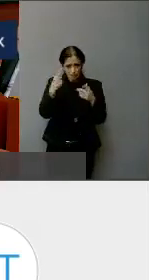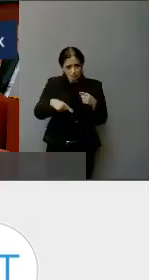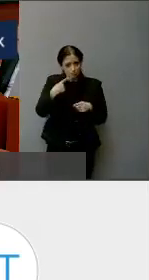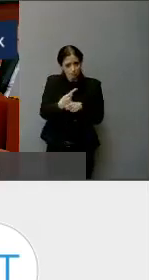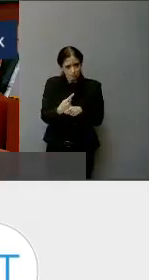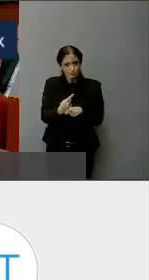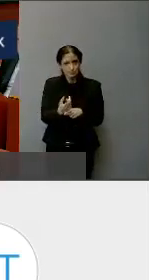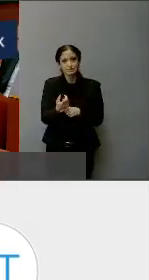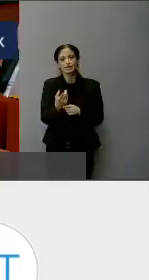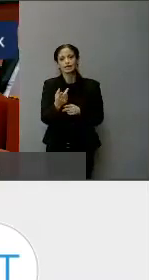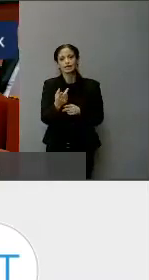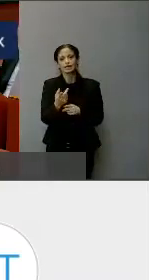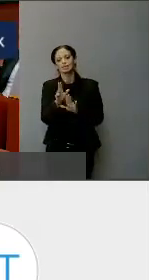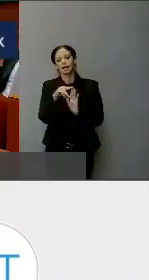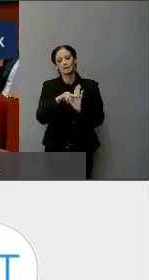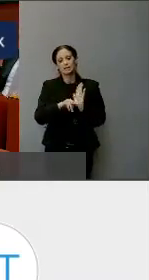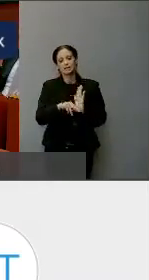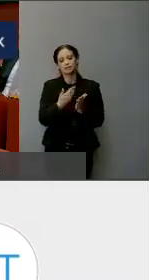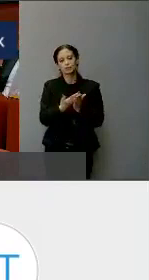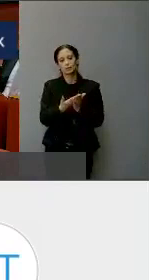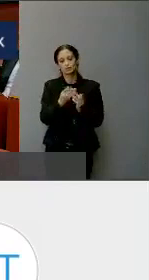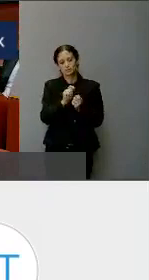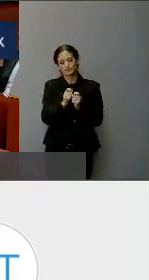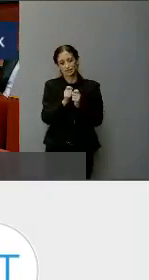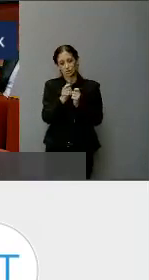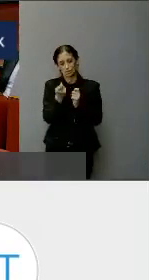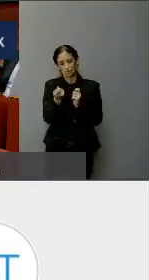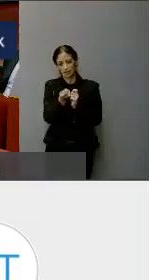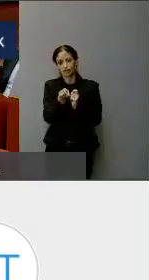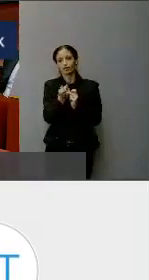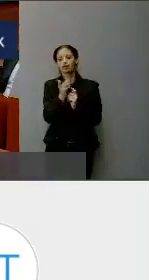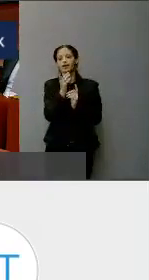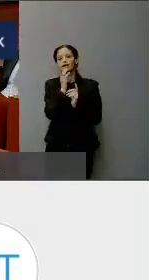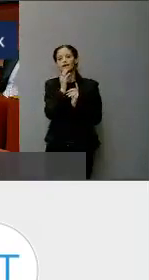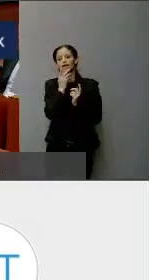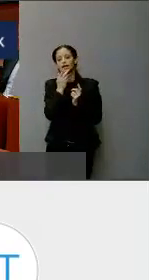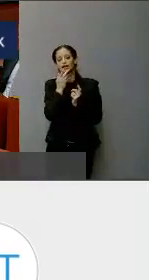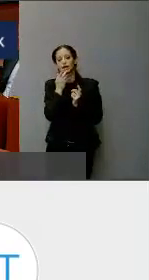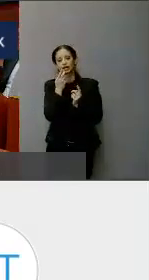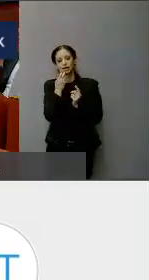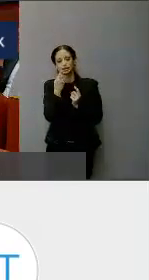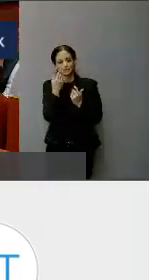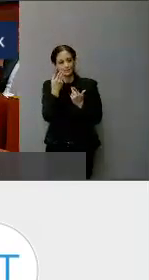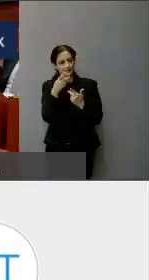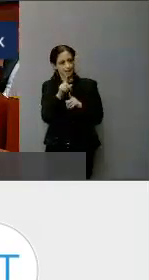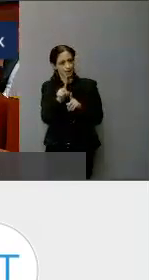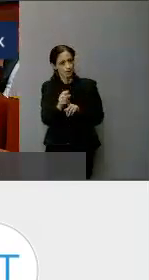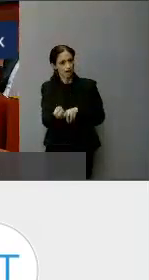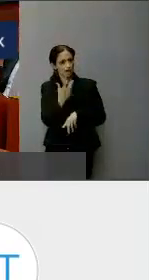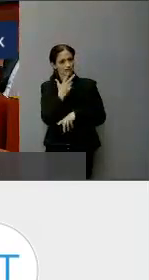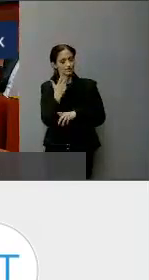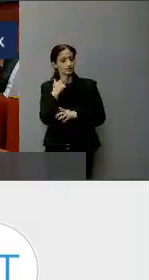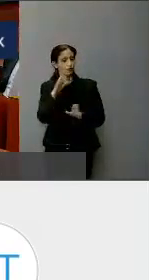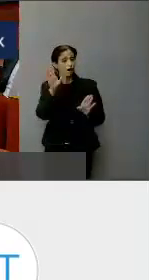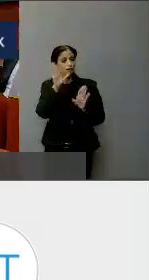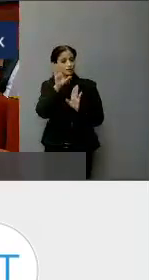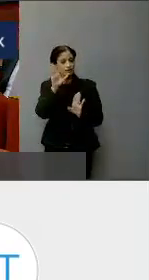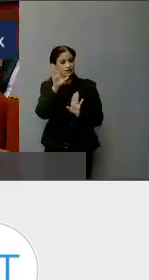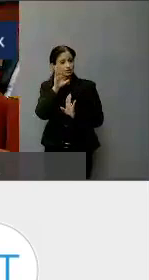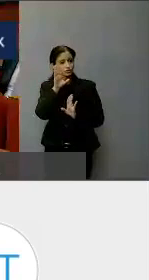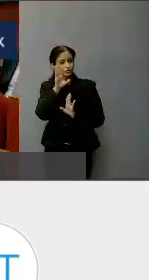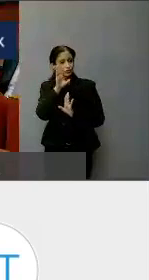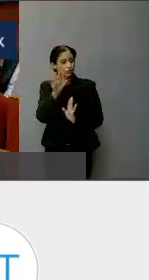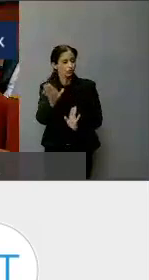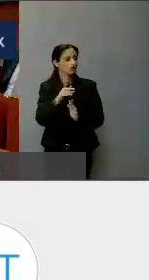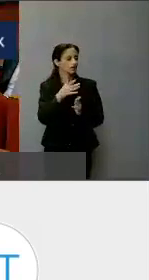riproporsi con minime variazioni ci possono dire in questo caso occhio perché la superficie degli edifici che